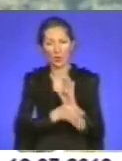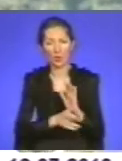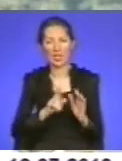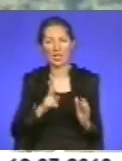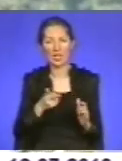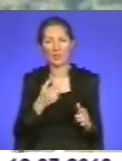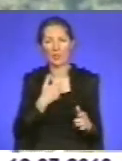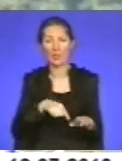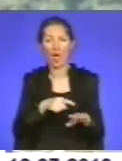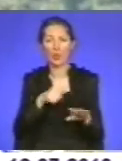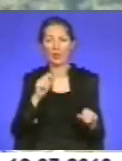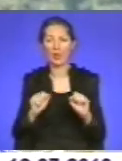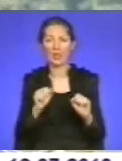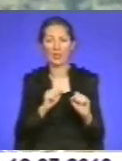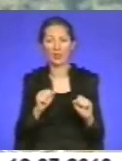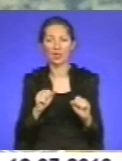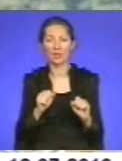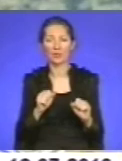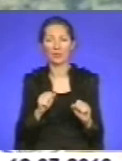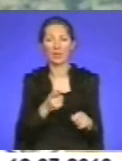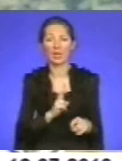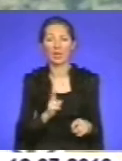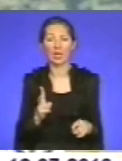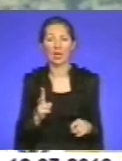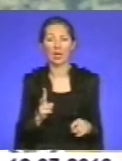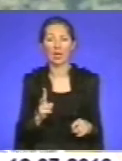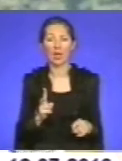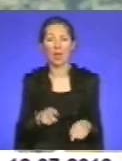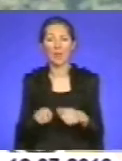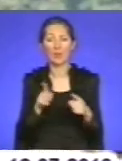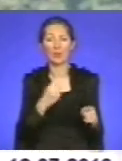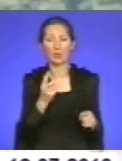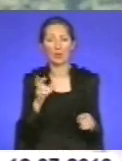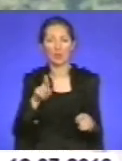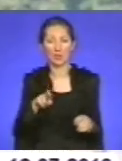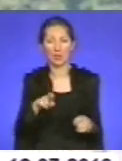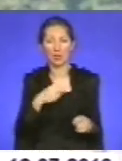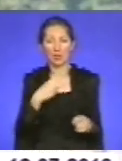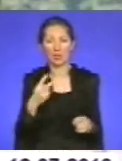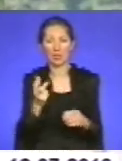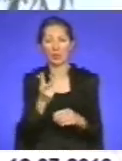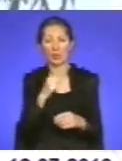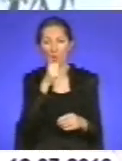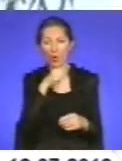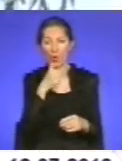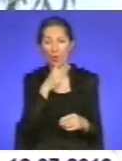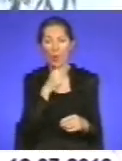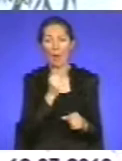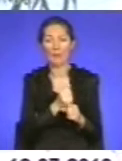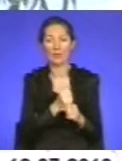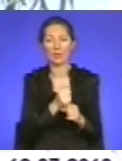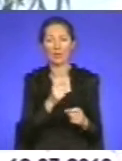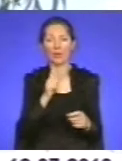як себе почуває керівник, який перевів з 1 січня 2013 року працівників